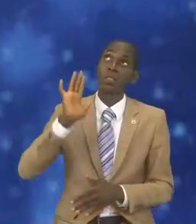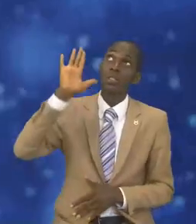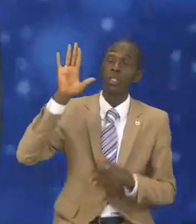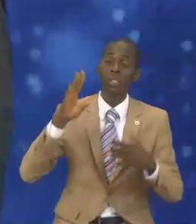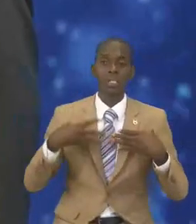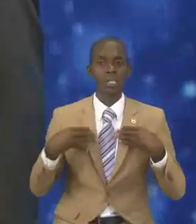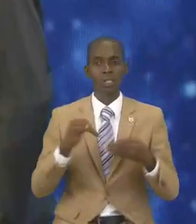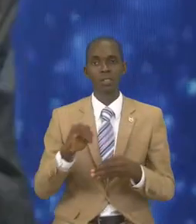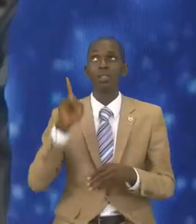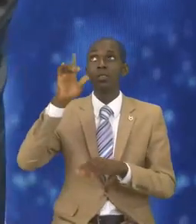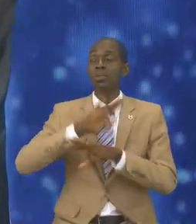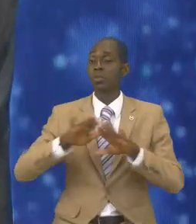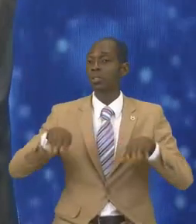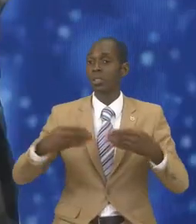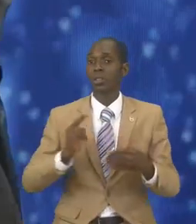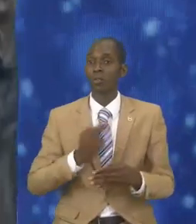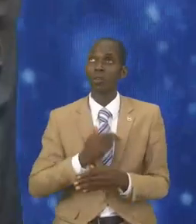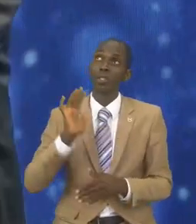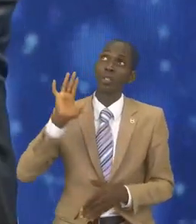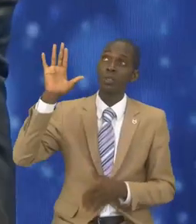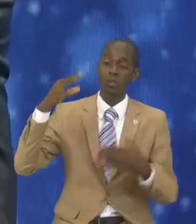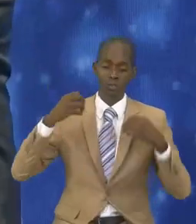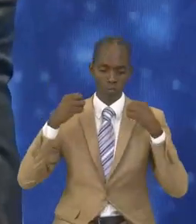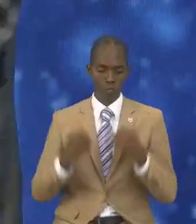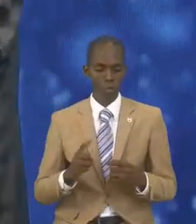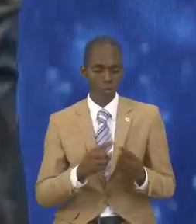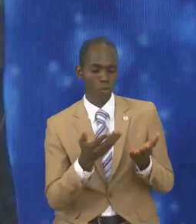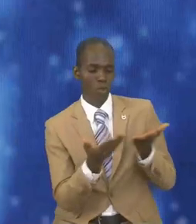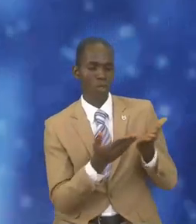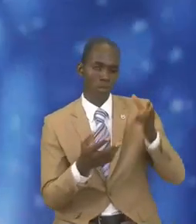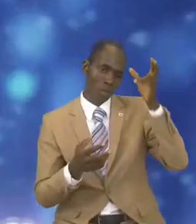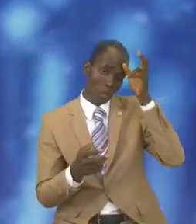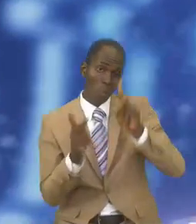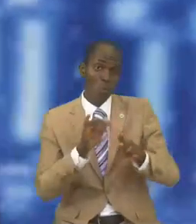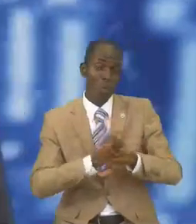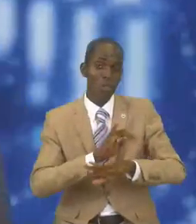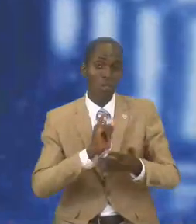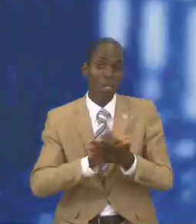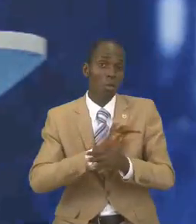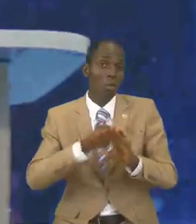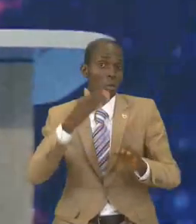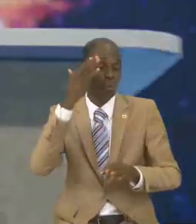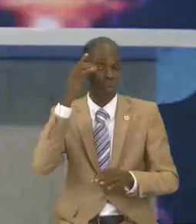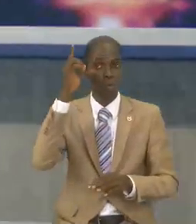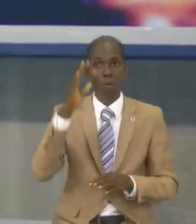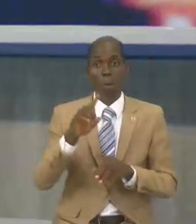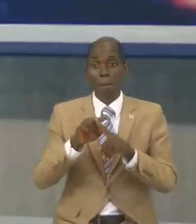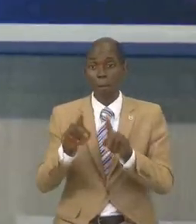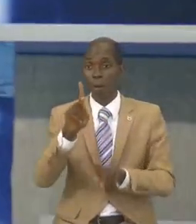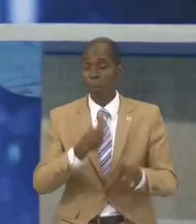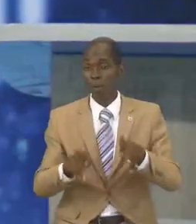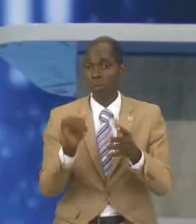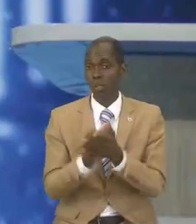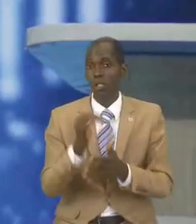il ne nous donne pas la force pour que nous puissions servir le diable. Ces gens ne connaissent pas Dieu, mais ceux du peuple qui connaîtront leur